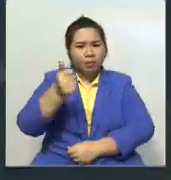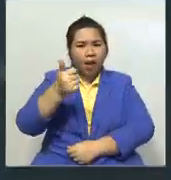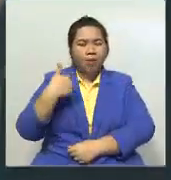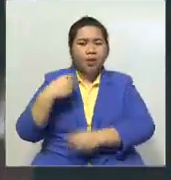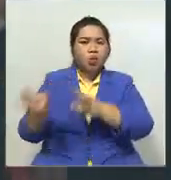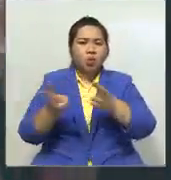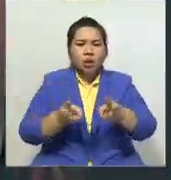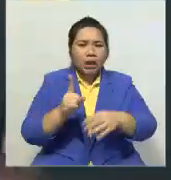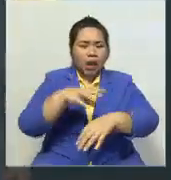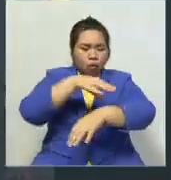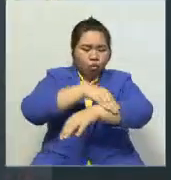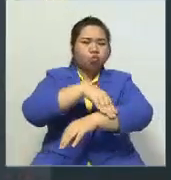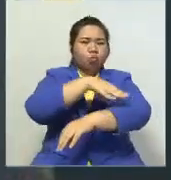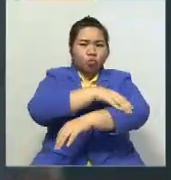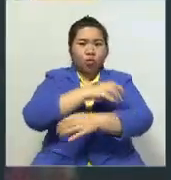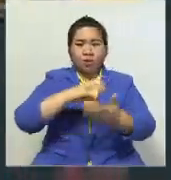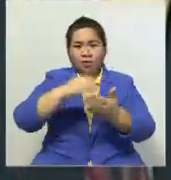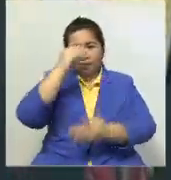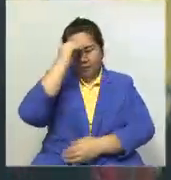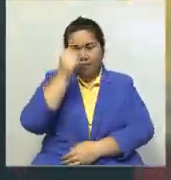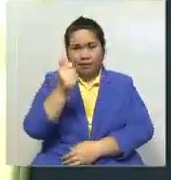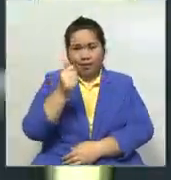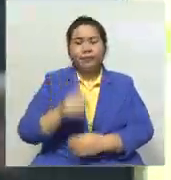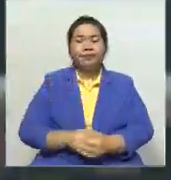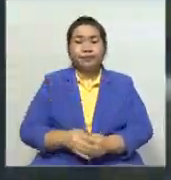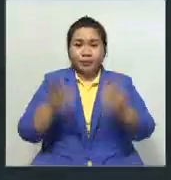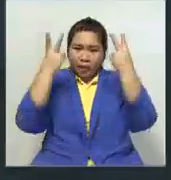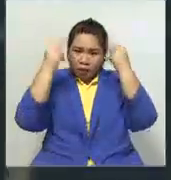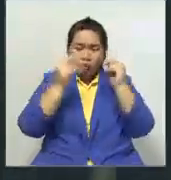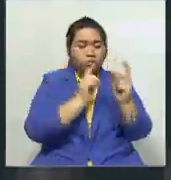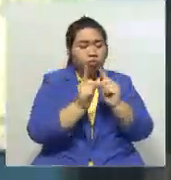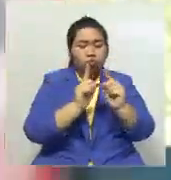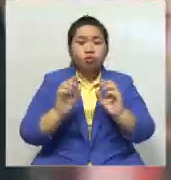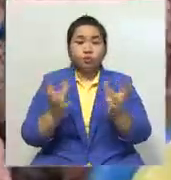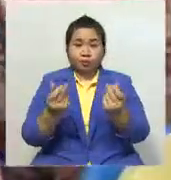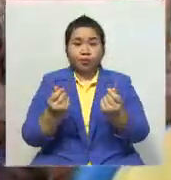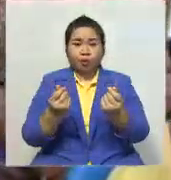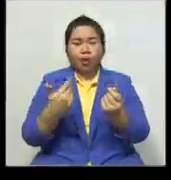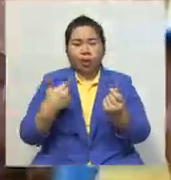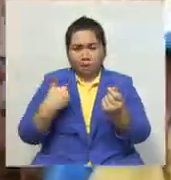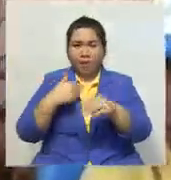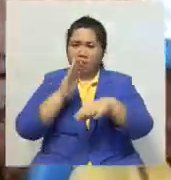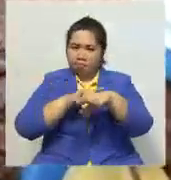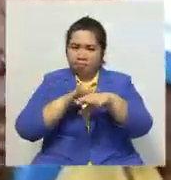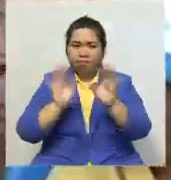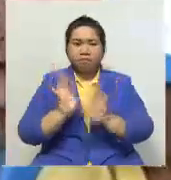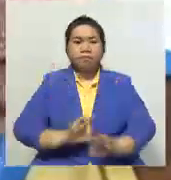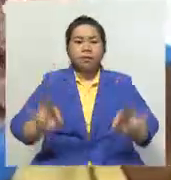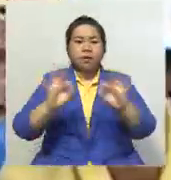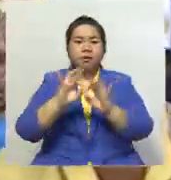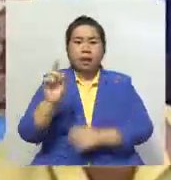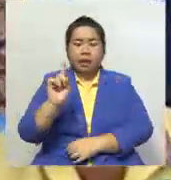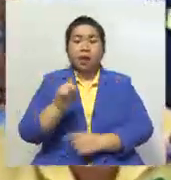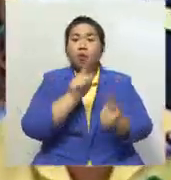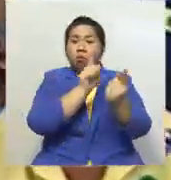ดเป็นวิชาชีพหนึ่งด้วยหลังจากที่นายกรัฐมนตรีพูดคุยเสร็จสิ้นแล้วนะคะนายกรัฐมนตรีเน้นย้ำมาโดยตลอดว่าการพบป